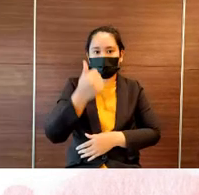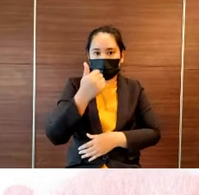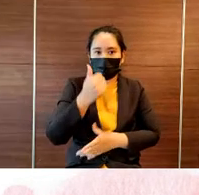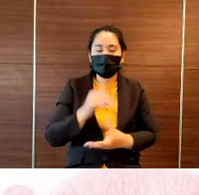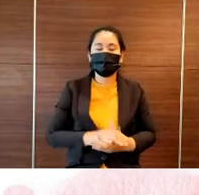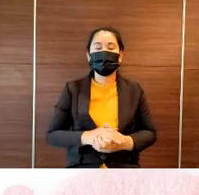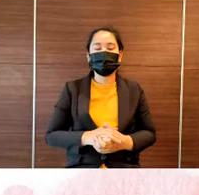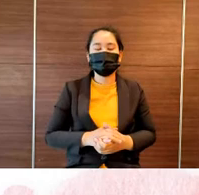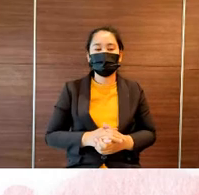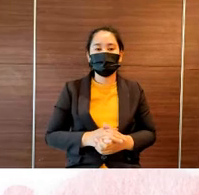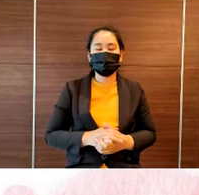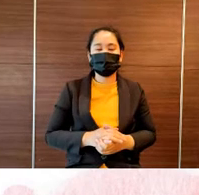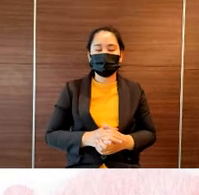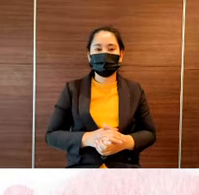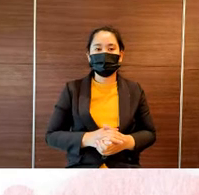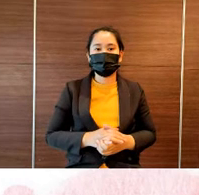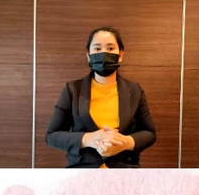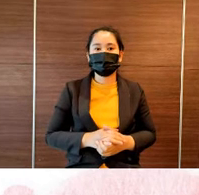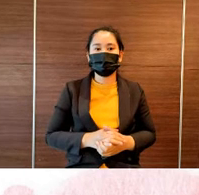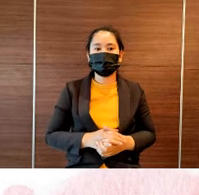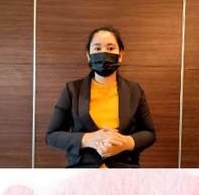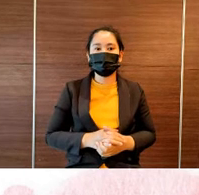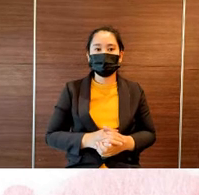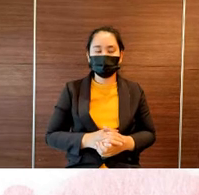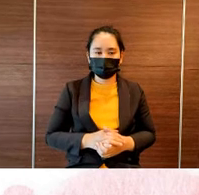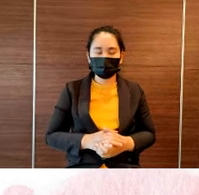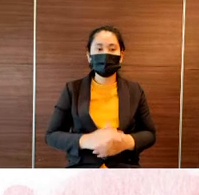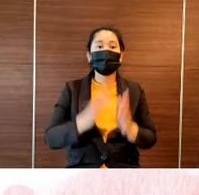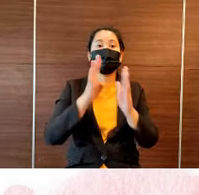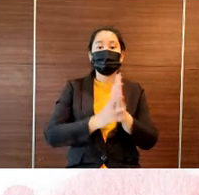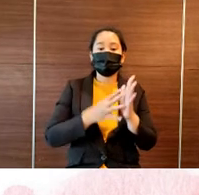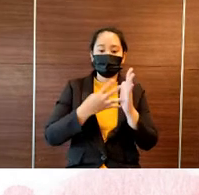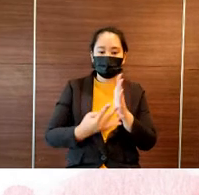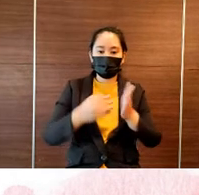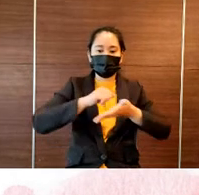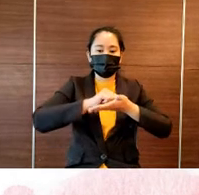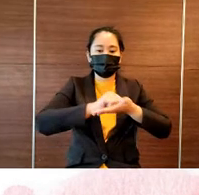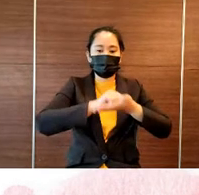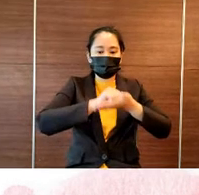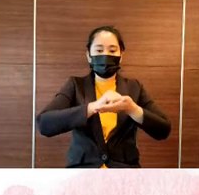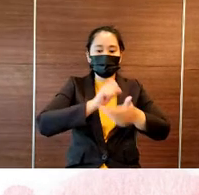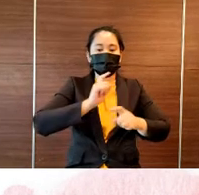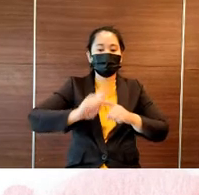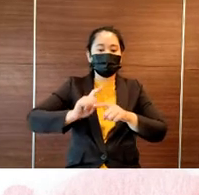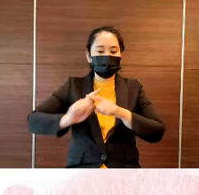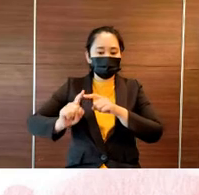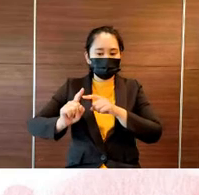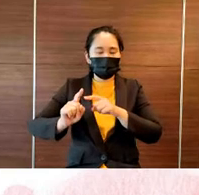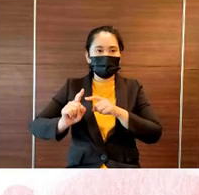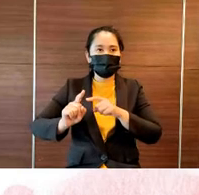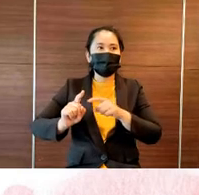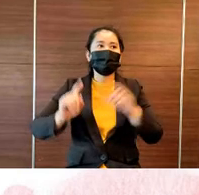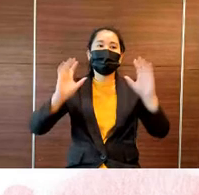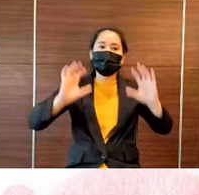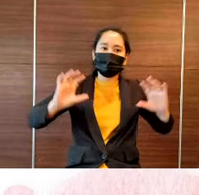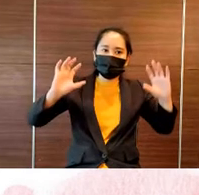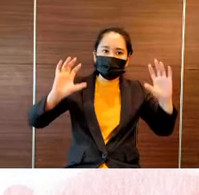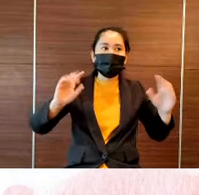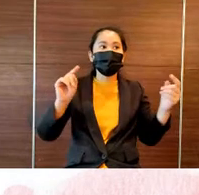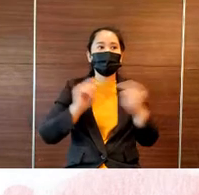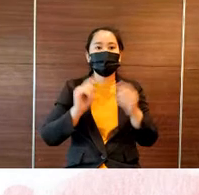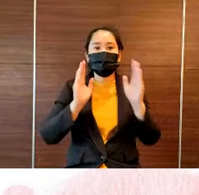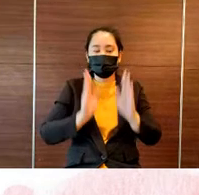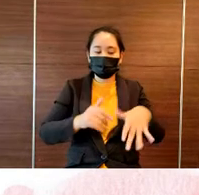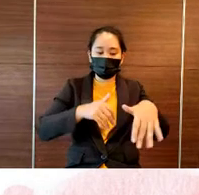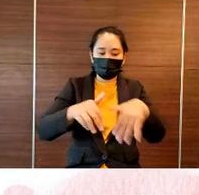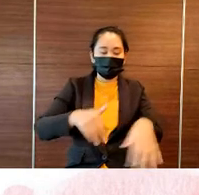คิดเป็นผู้วางรูปแบบของการบริการยากนะรัฐบาลจะให้ประชาชนมา